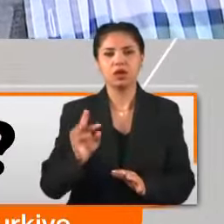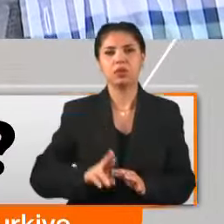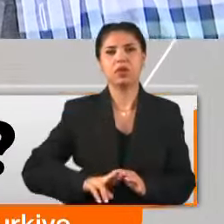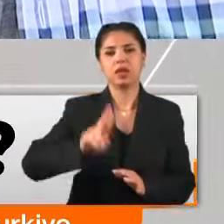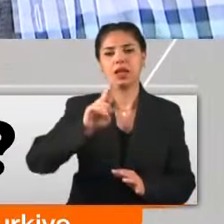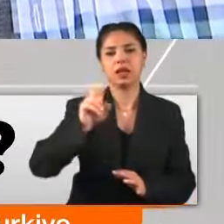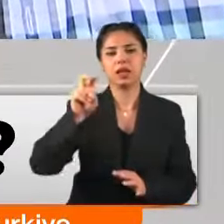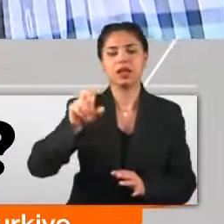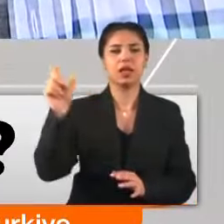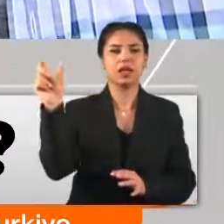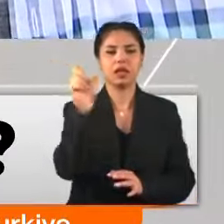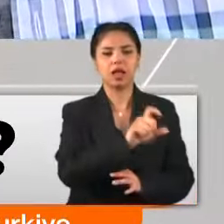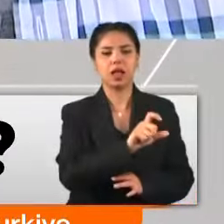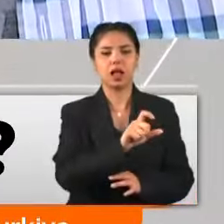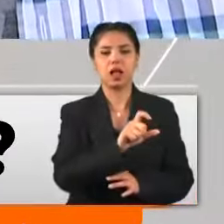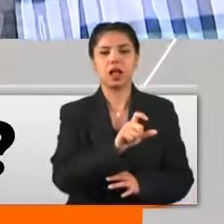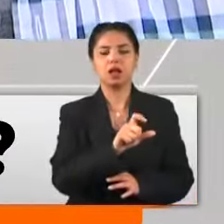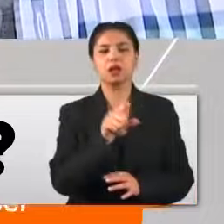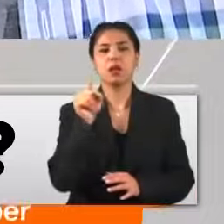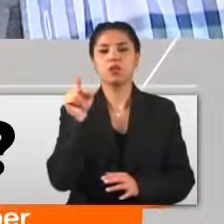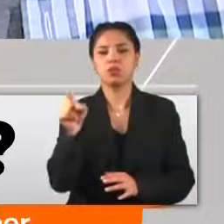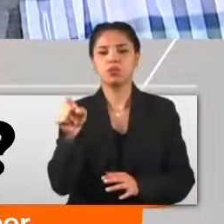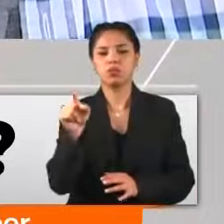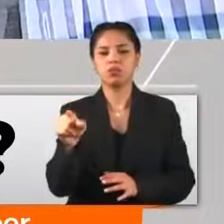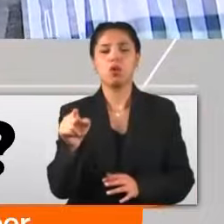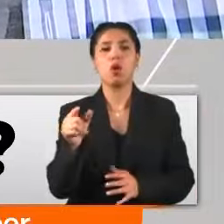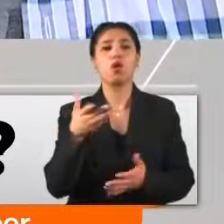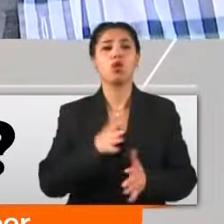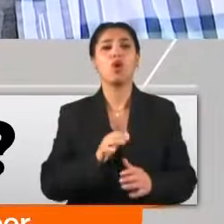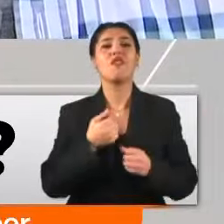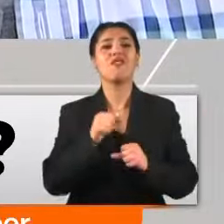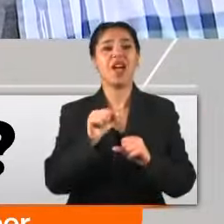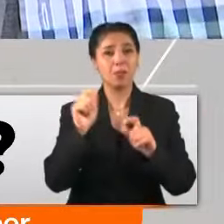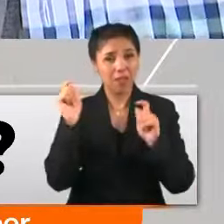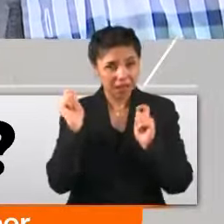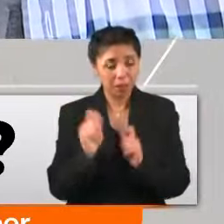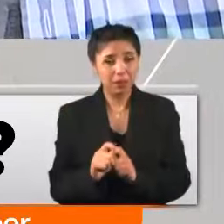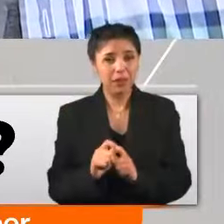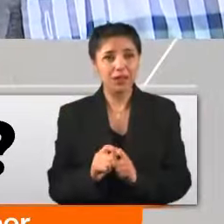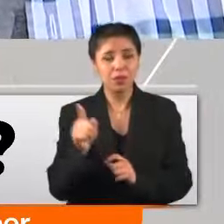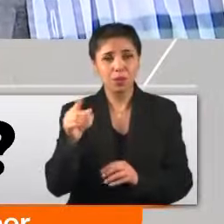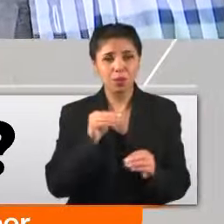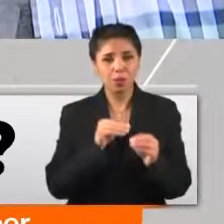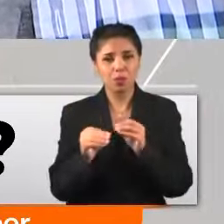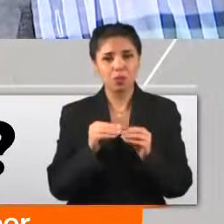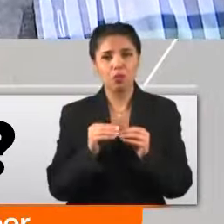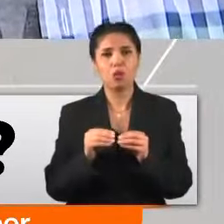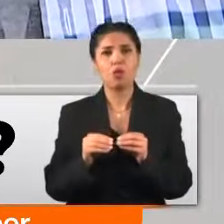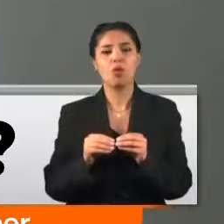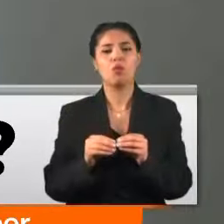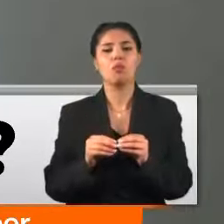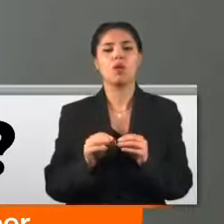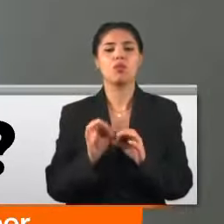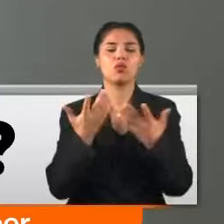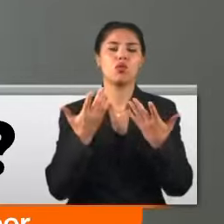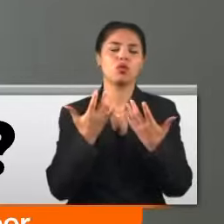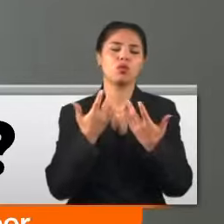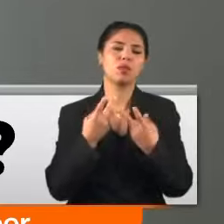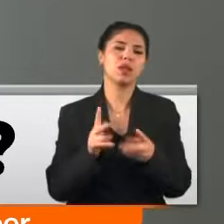ay düzenli olarak kısırlaştırılma yapılsa bu problemi bu haliyle absorbe edebiliriz. Uyutma